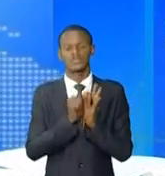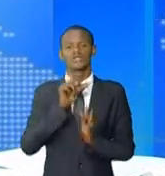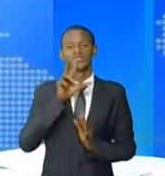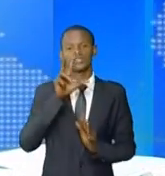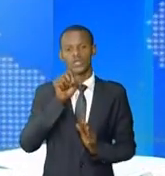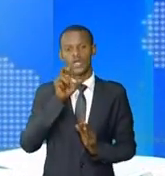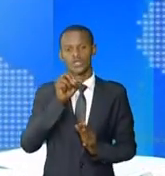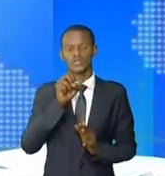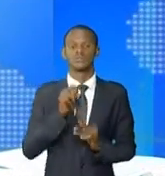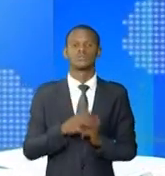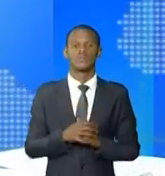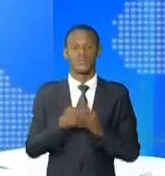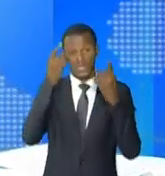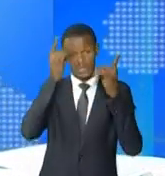numéro